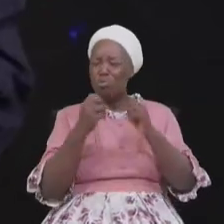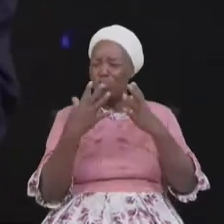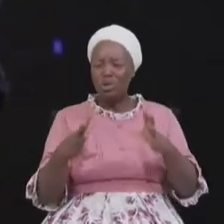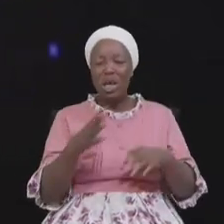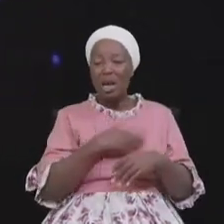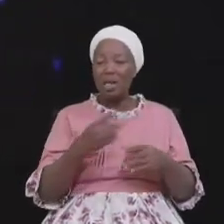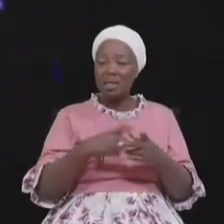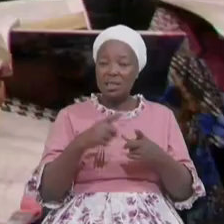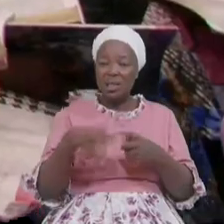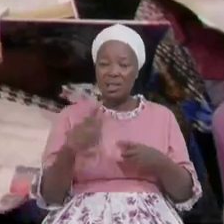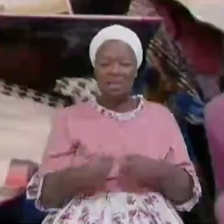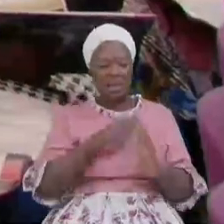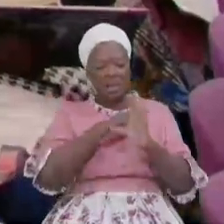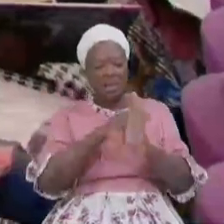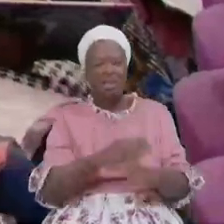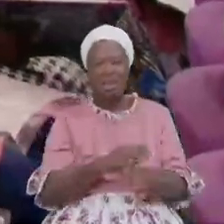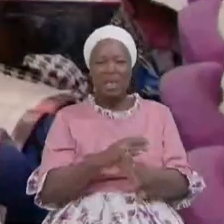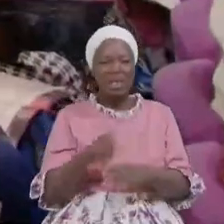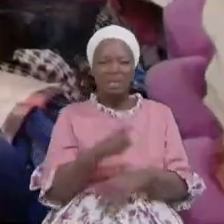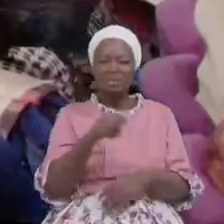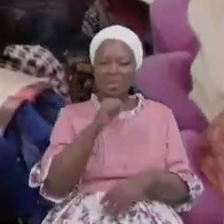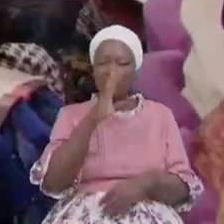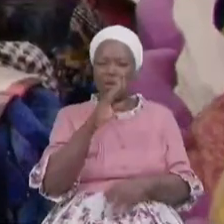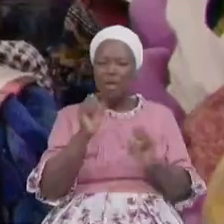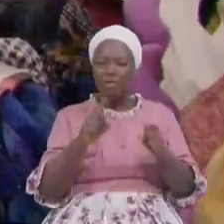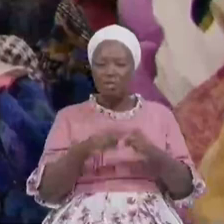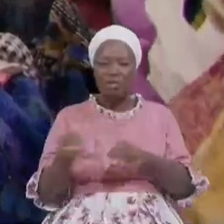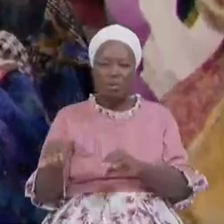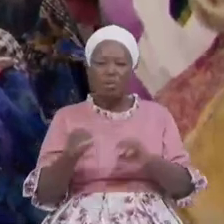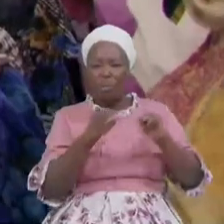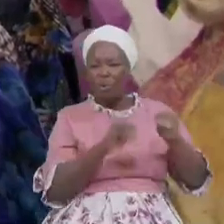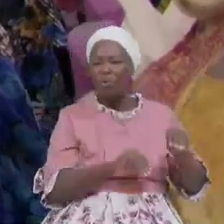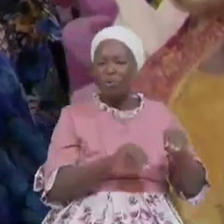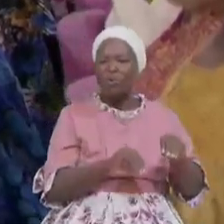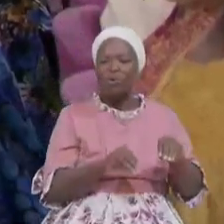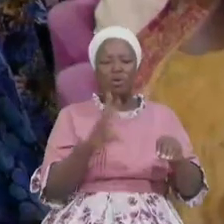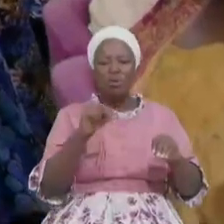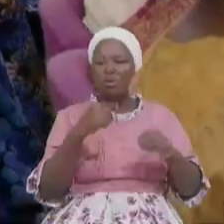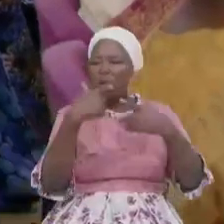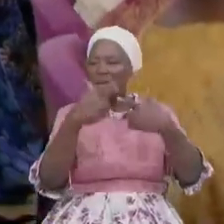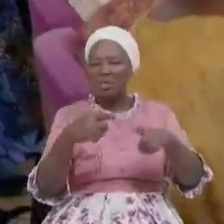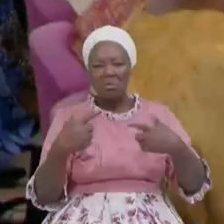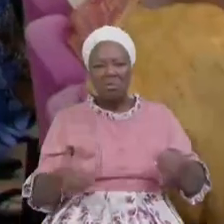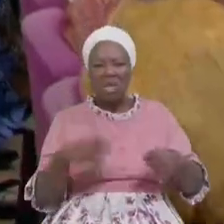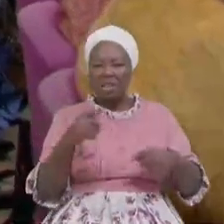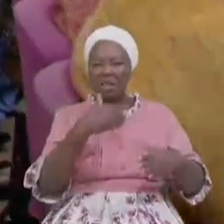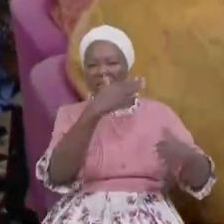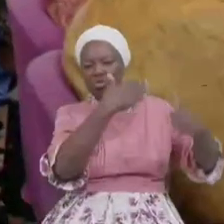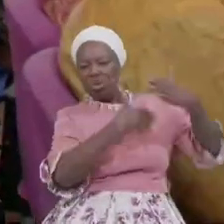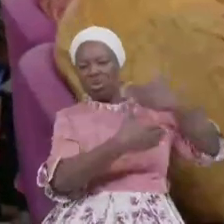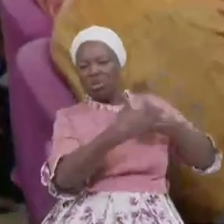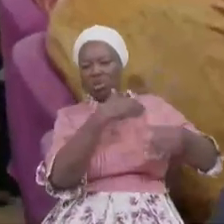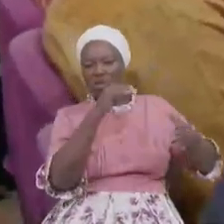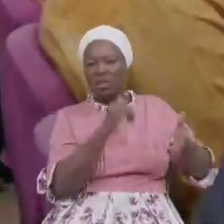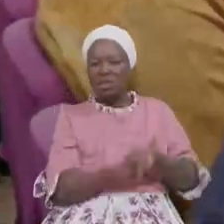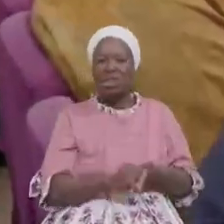Et l'obstacle, nous ne pourrons pas avancer, pas d'augurement. La génération qui écoute